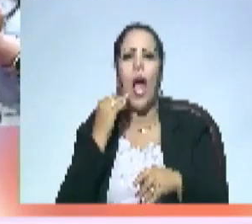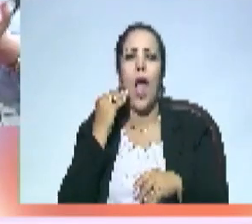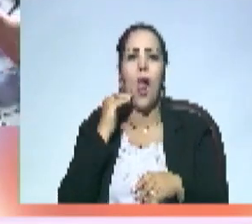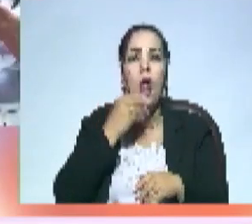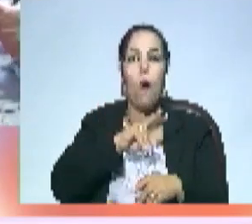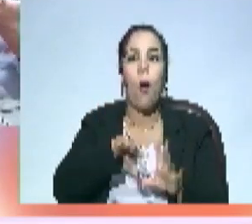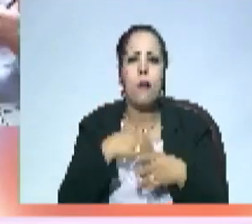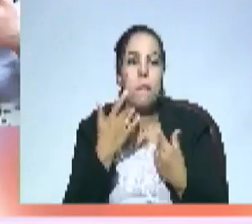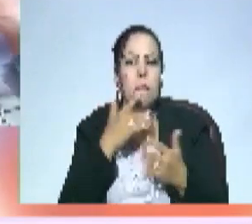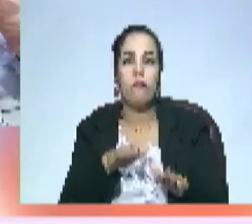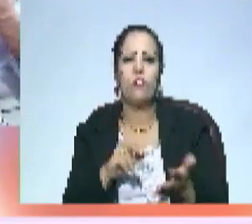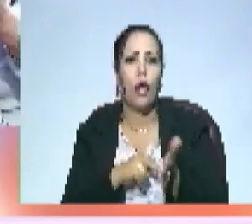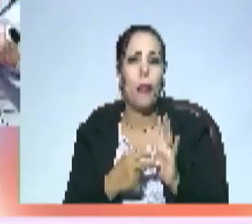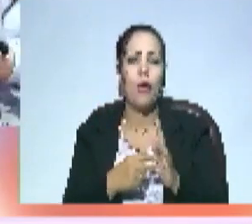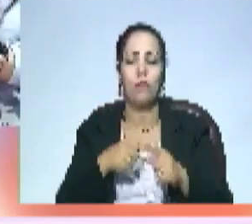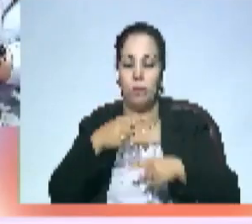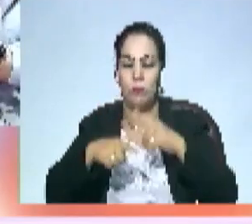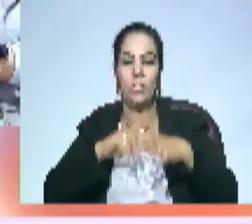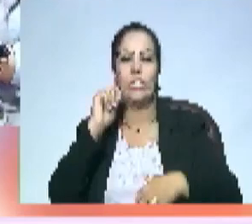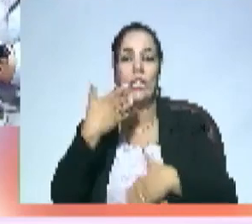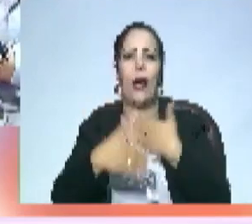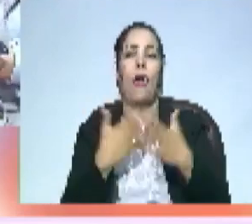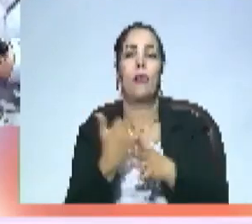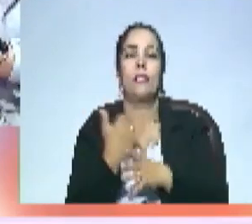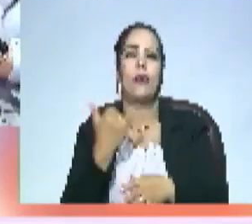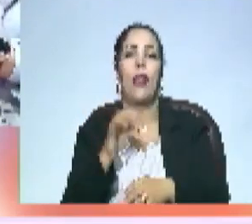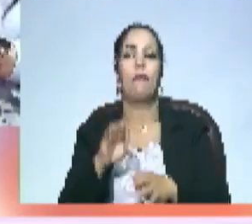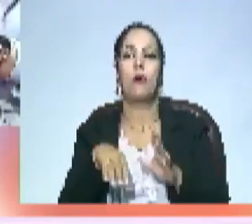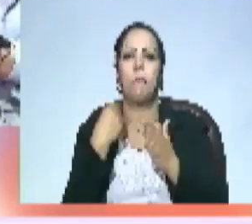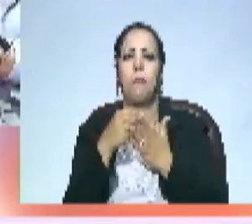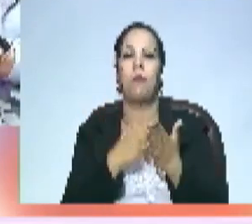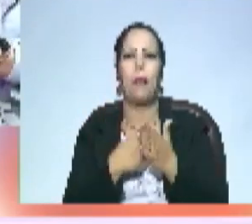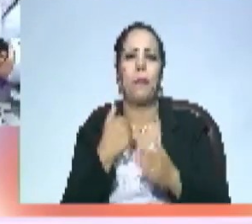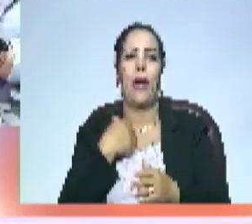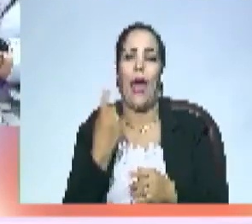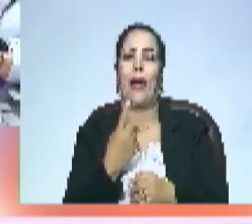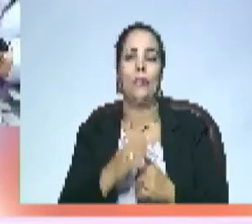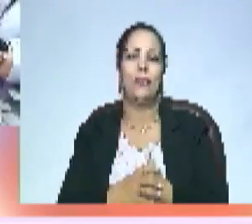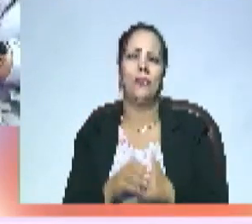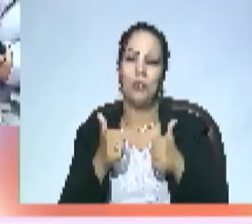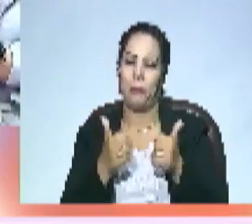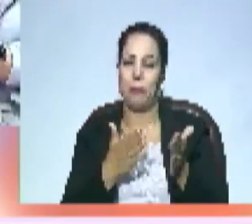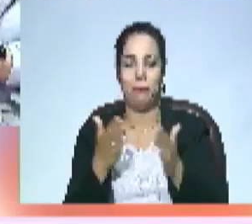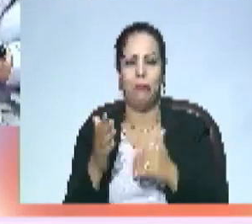حاجه اعملها حلو فممكن الواحد يصرف نفسه يعني في المطبخ بالظبط